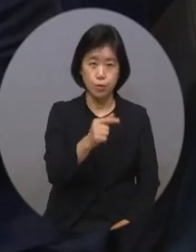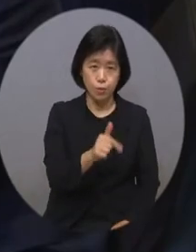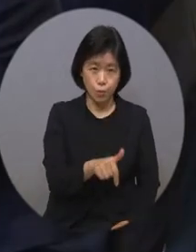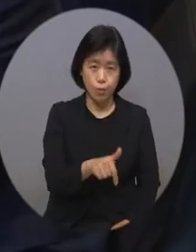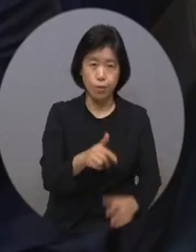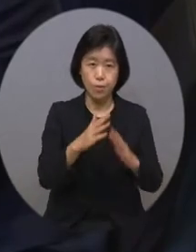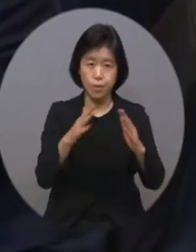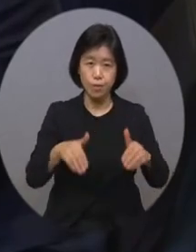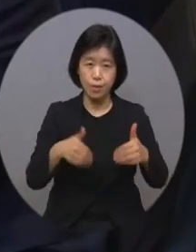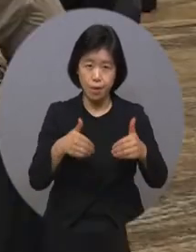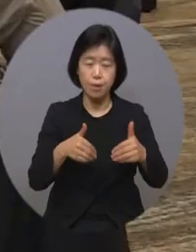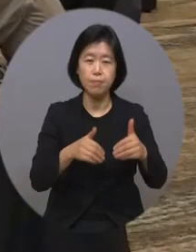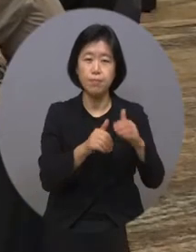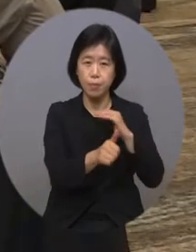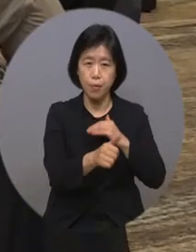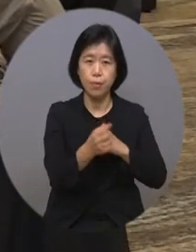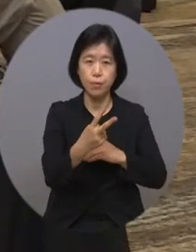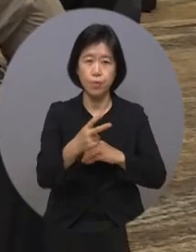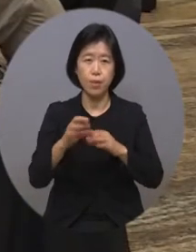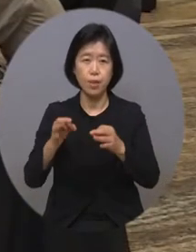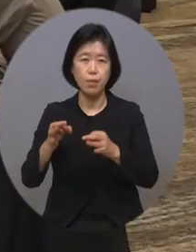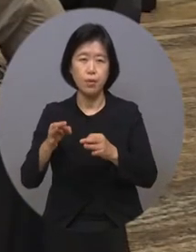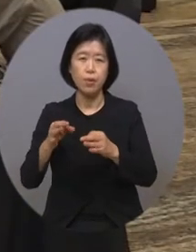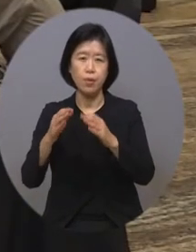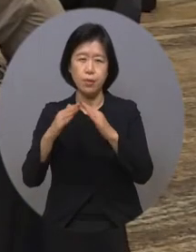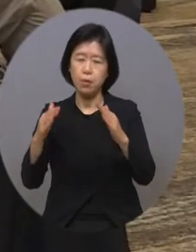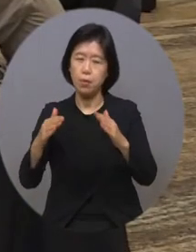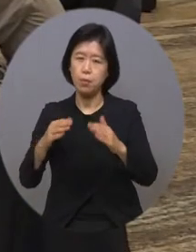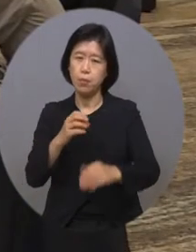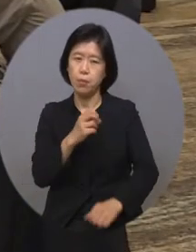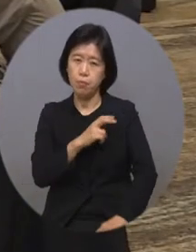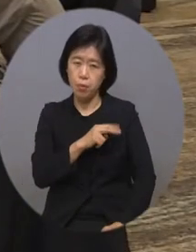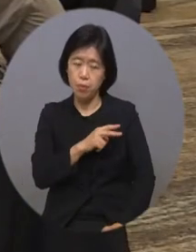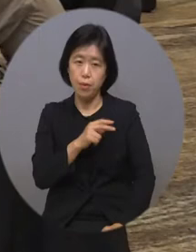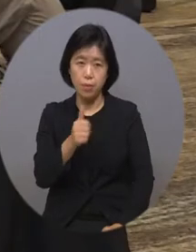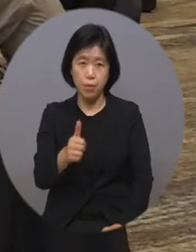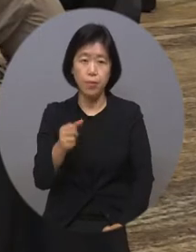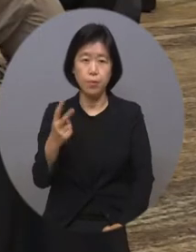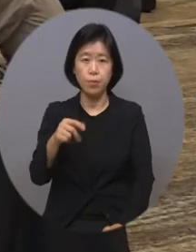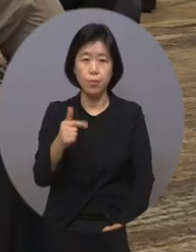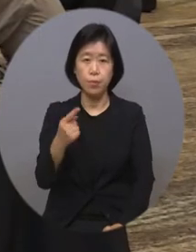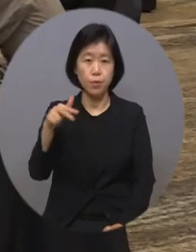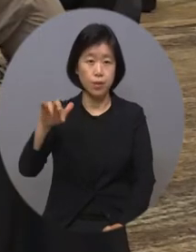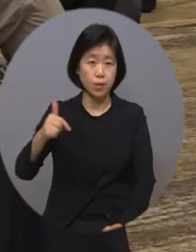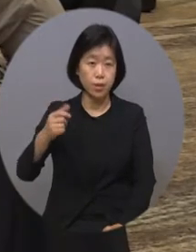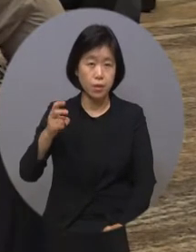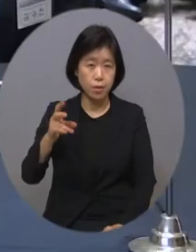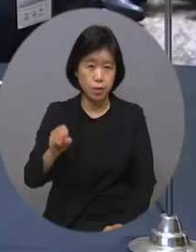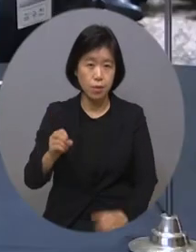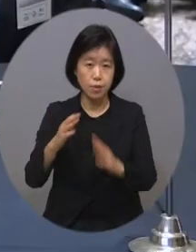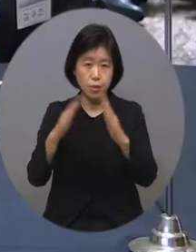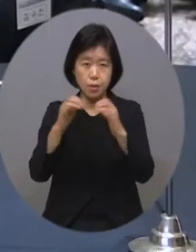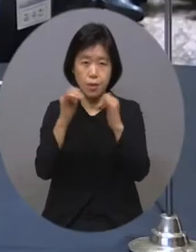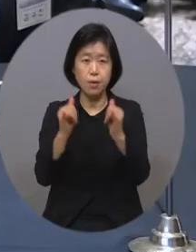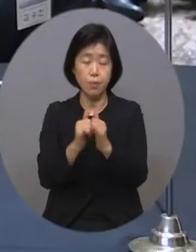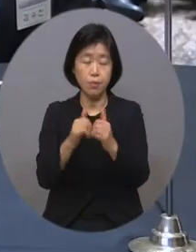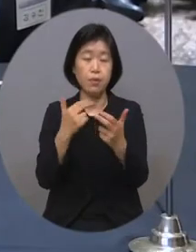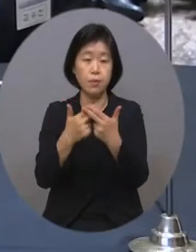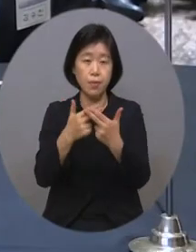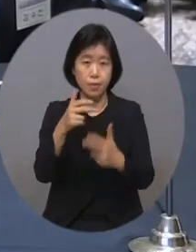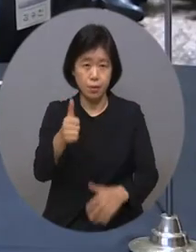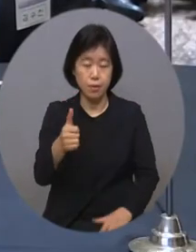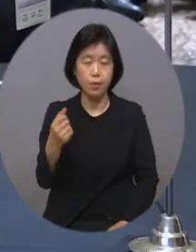김한종 전남도의회 의장, 노진영 전남도 사회복지협의회장과